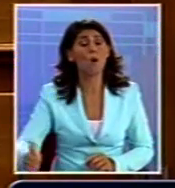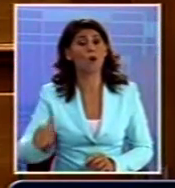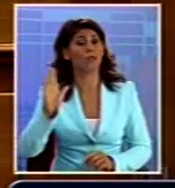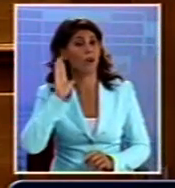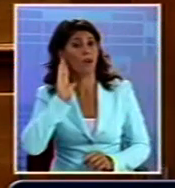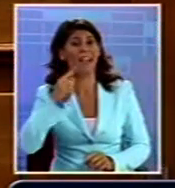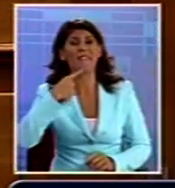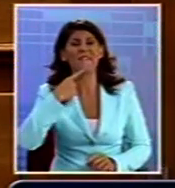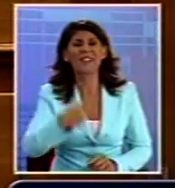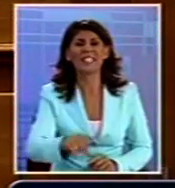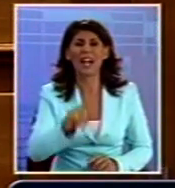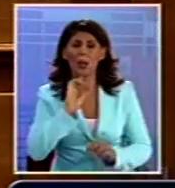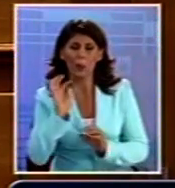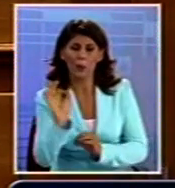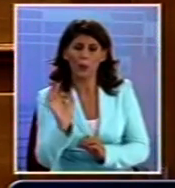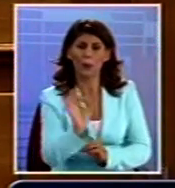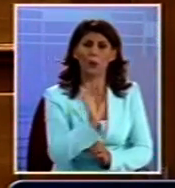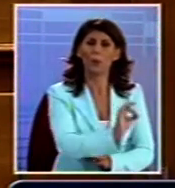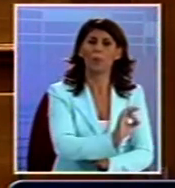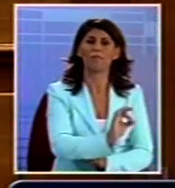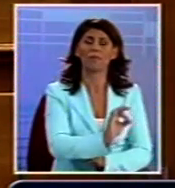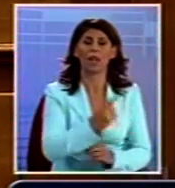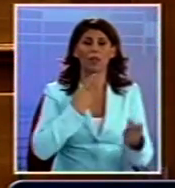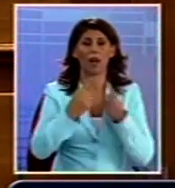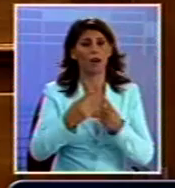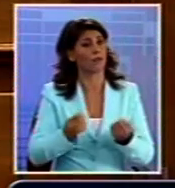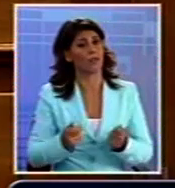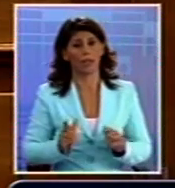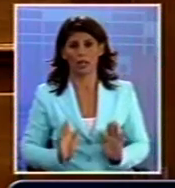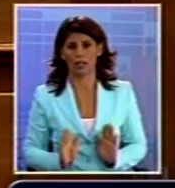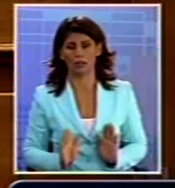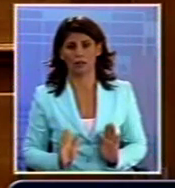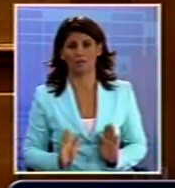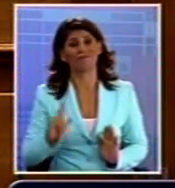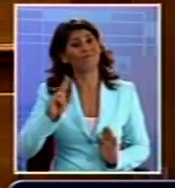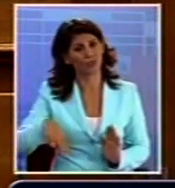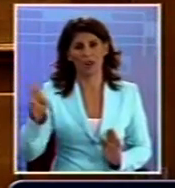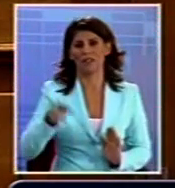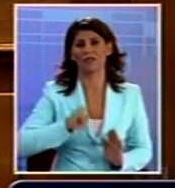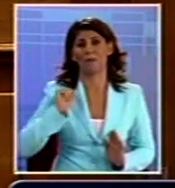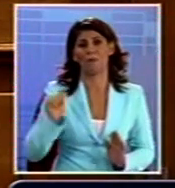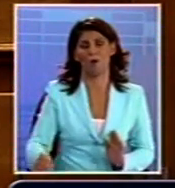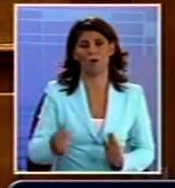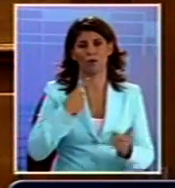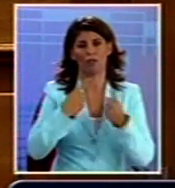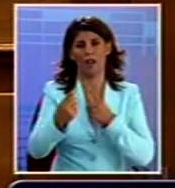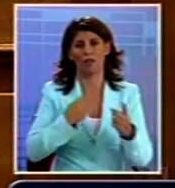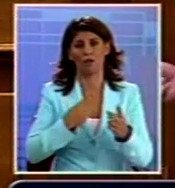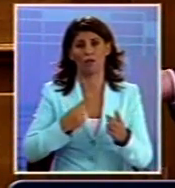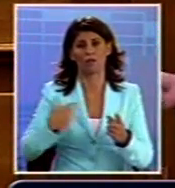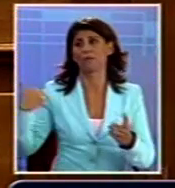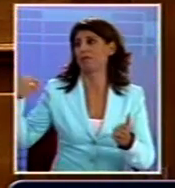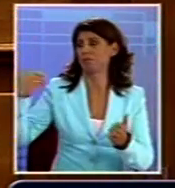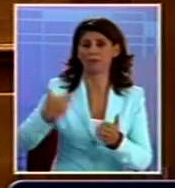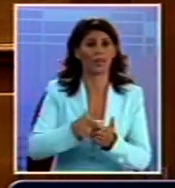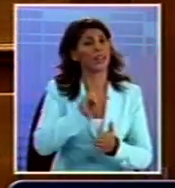με βρισχές και με λάσπες διάλογος δεν γίνεται. Τον έχετε ακυρώσει κύριε Τσίπρα το διάλογο μόνος σας, εδώ και καιρό,